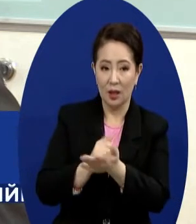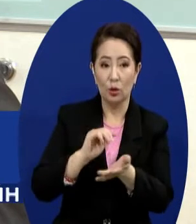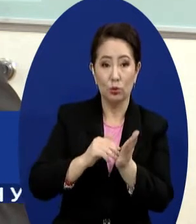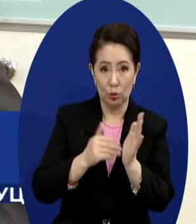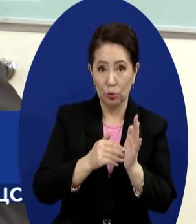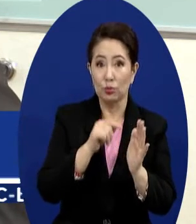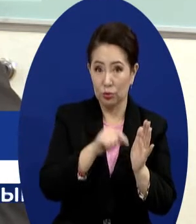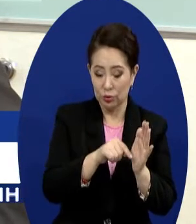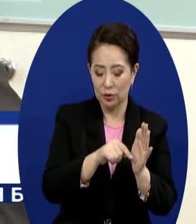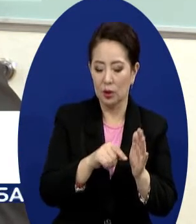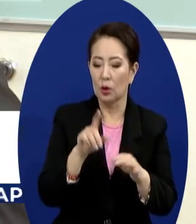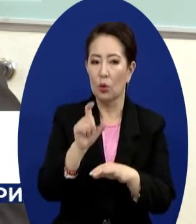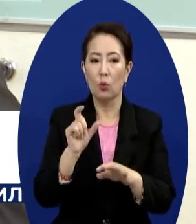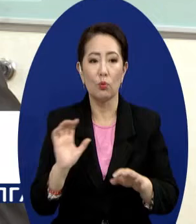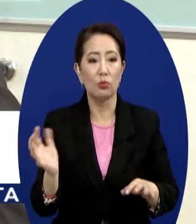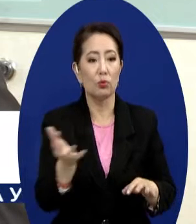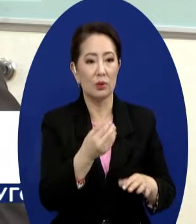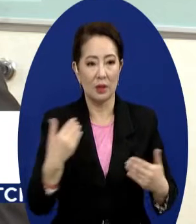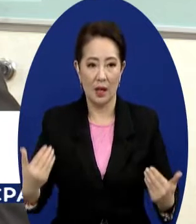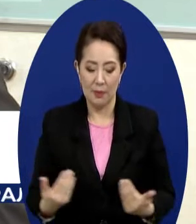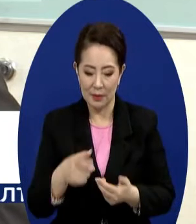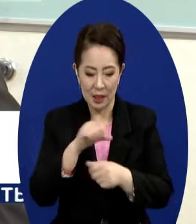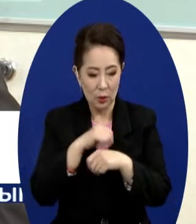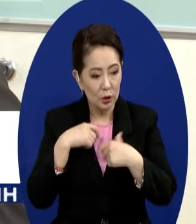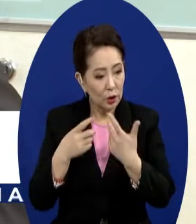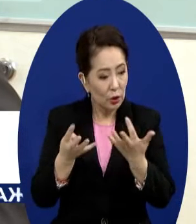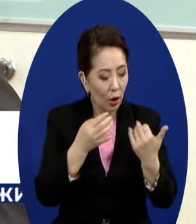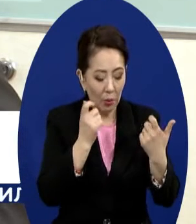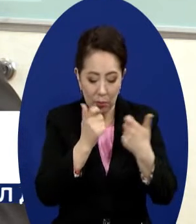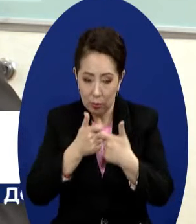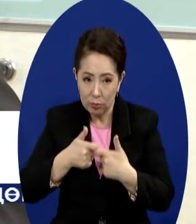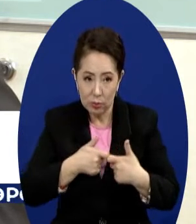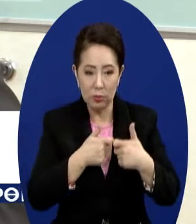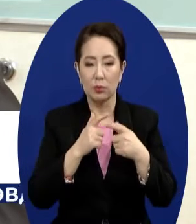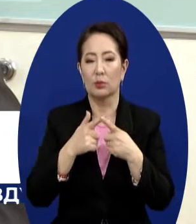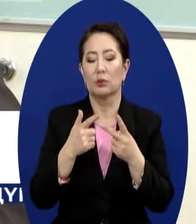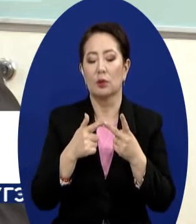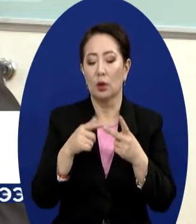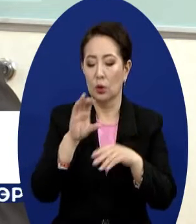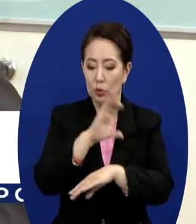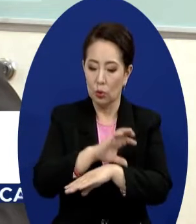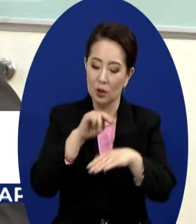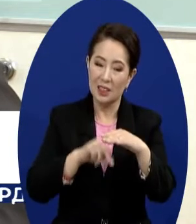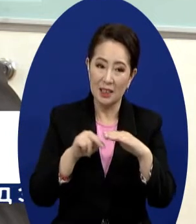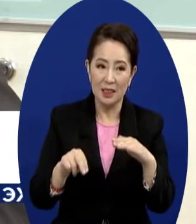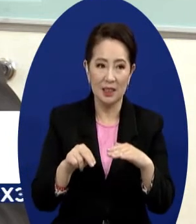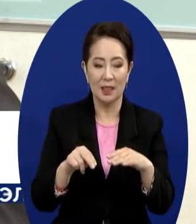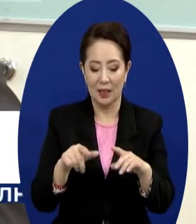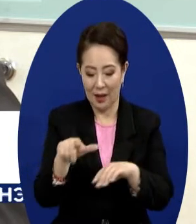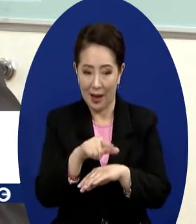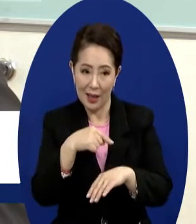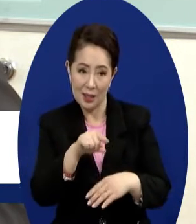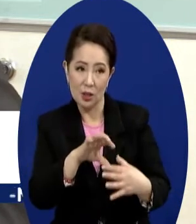хотхон оршин суугаа иргэдийн нийт тооноос хамааруулсан. За дээрээс нь сургууль цэцэрлэгийн нөгөө хэлбэр газраас